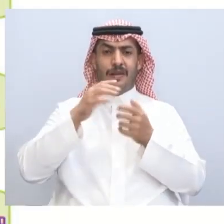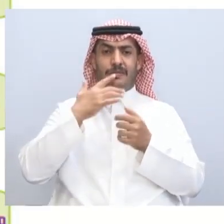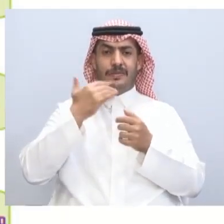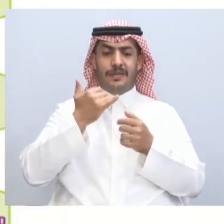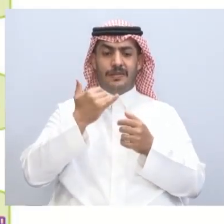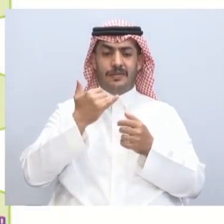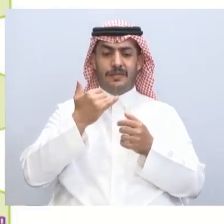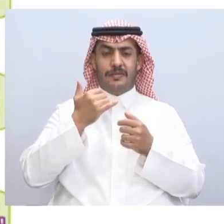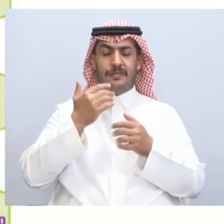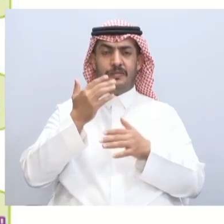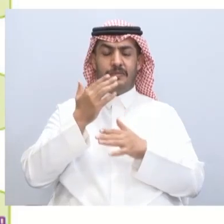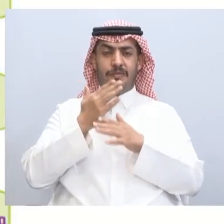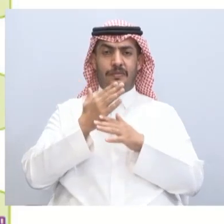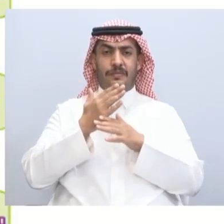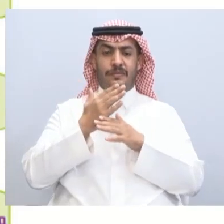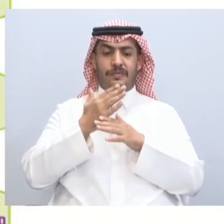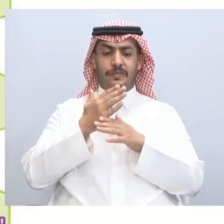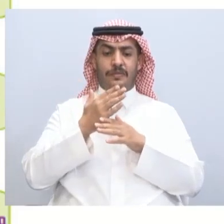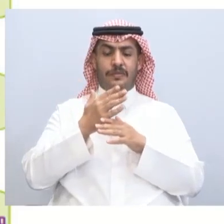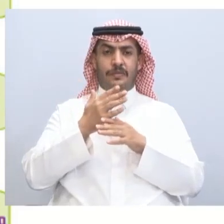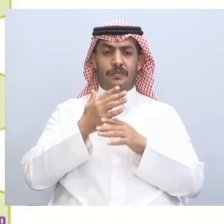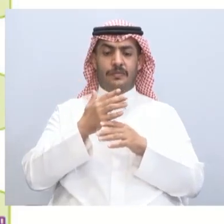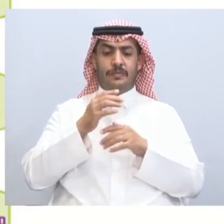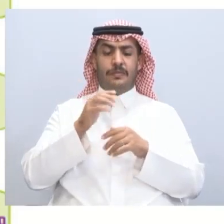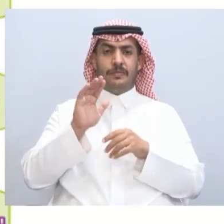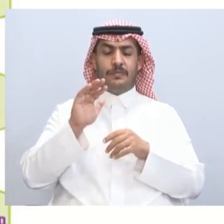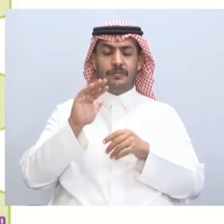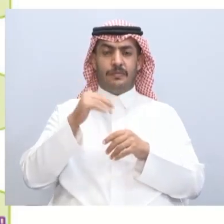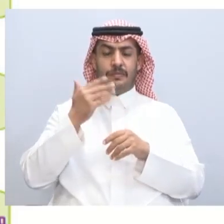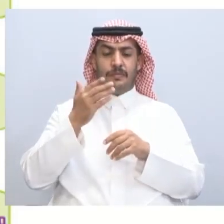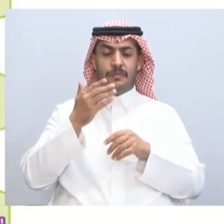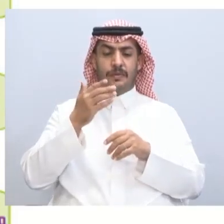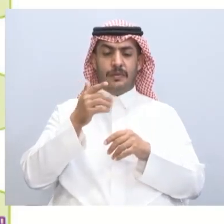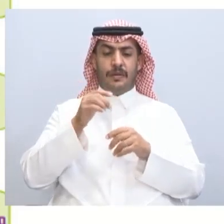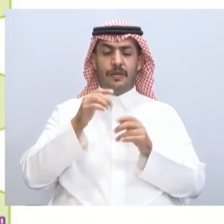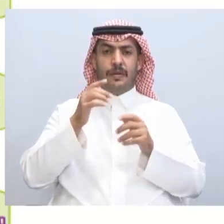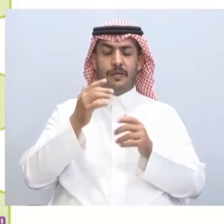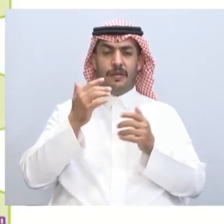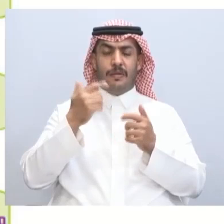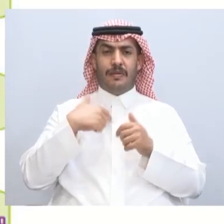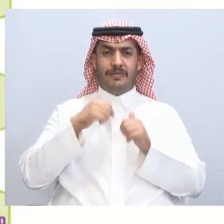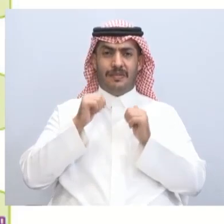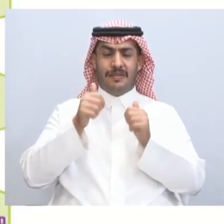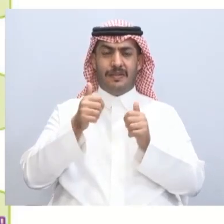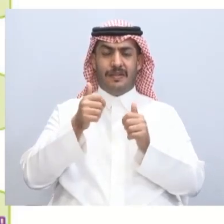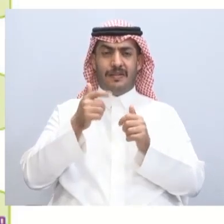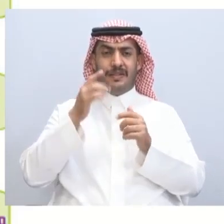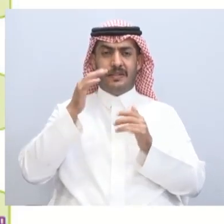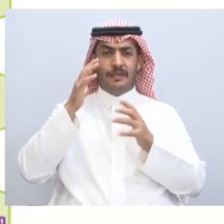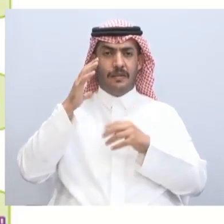البسيطه مما يؤدي الى بارك الله فيكم انخفاض القدره على